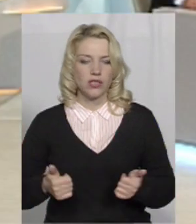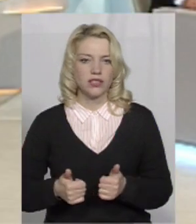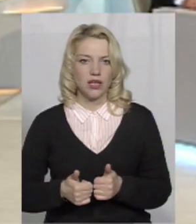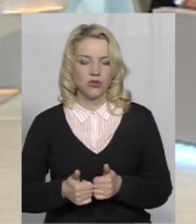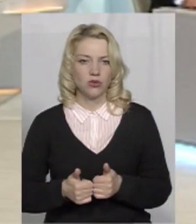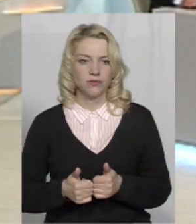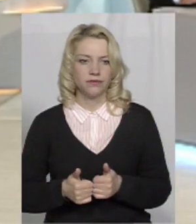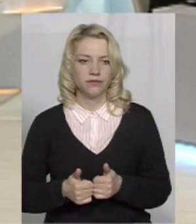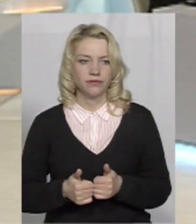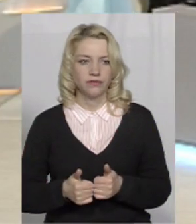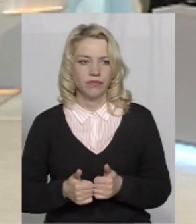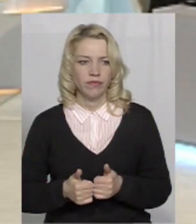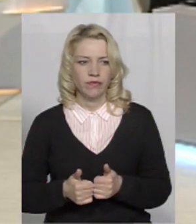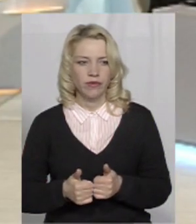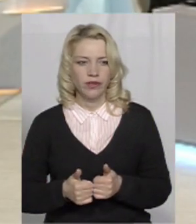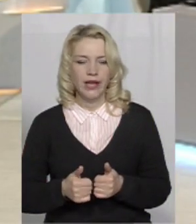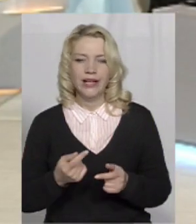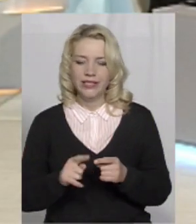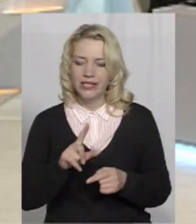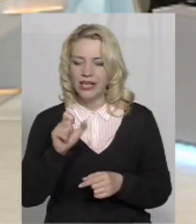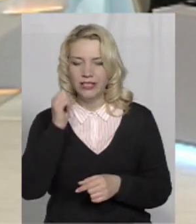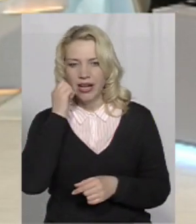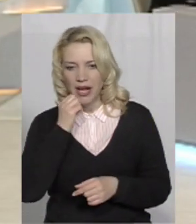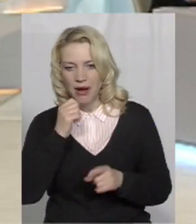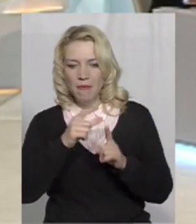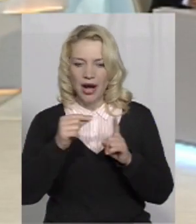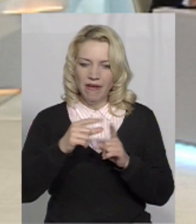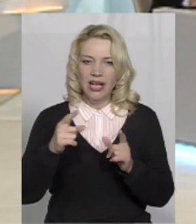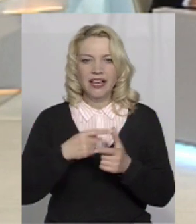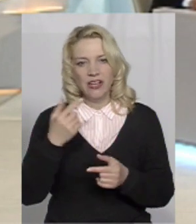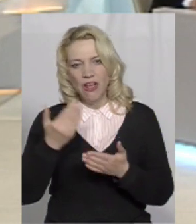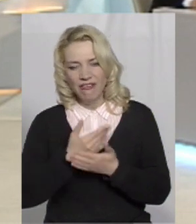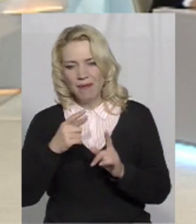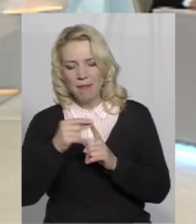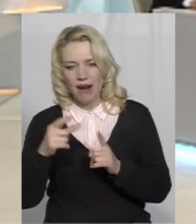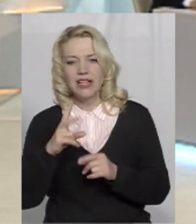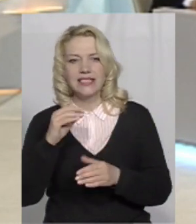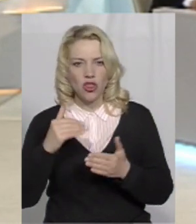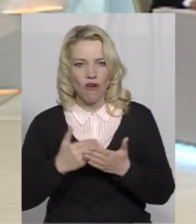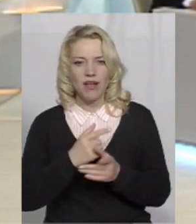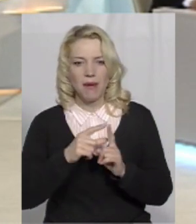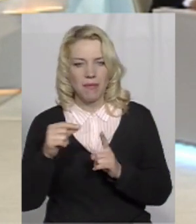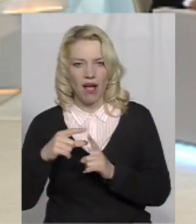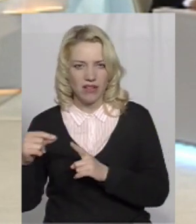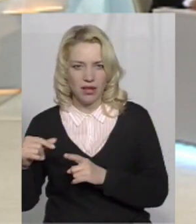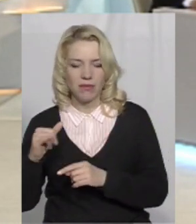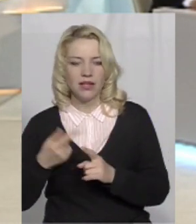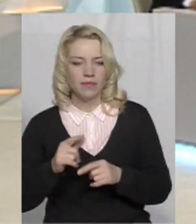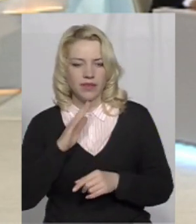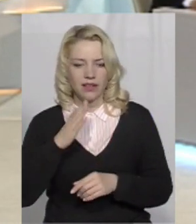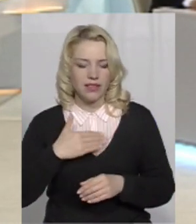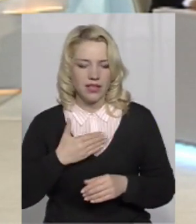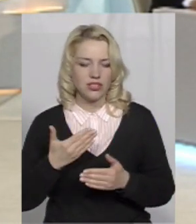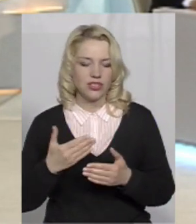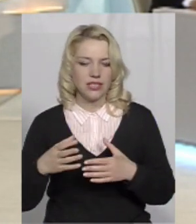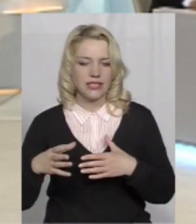організацію Ну, це за старим чи за новими правилами? За новими правилами, так. За новими правилами наші